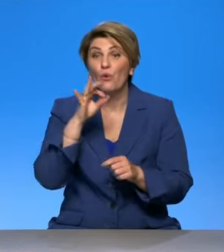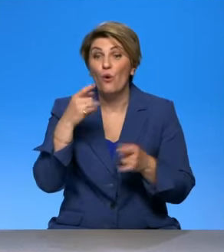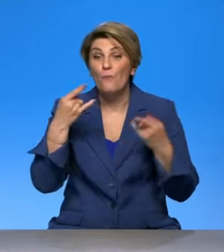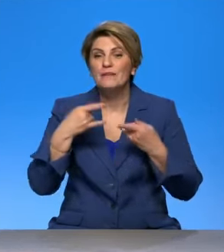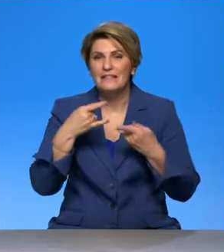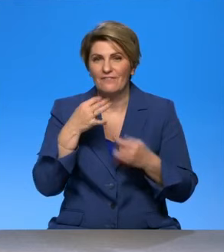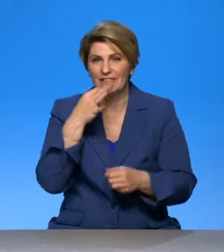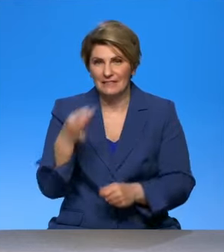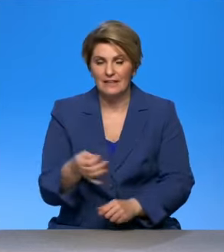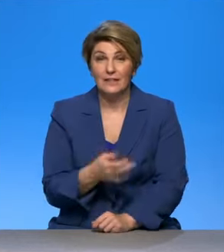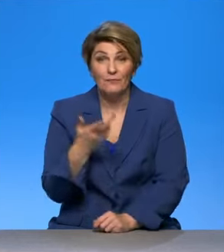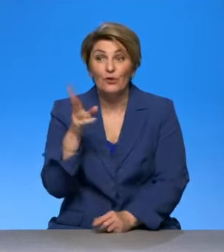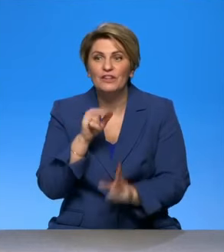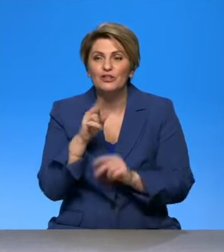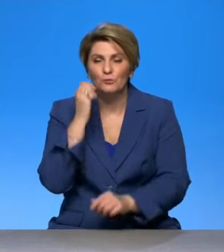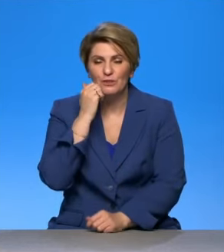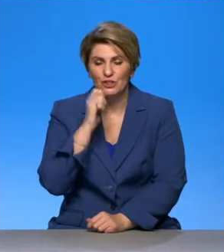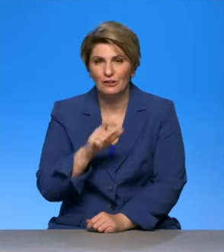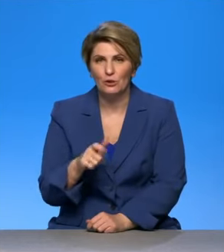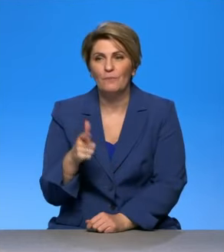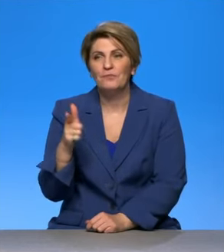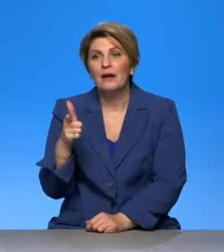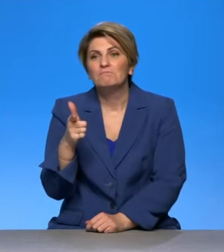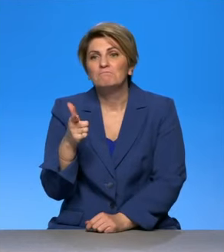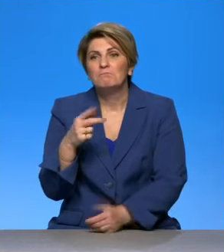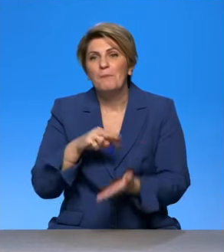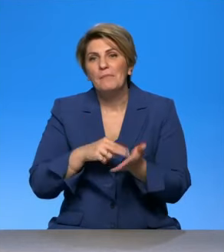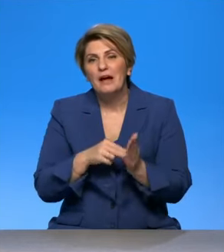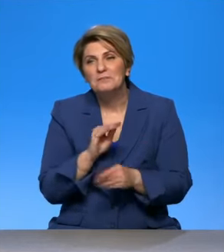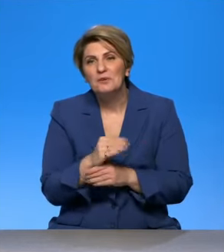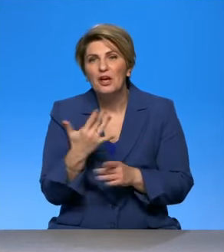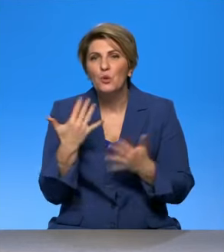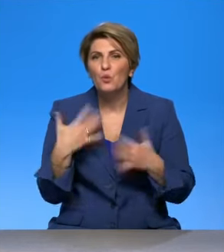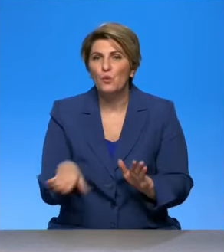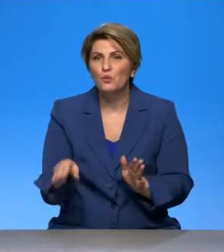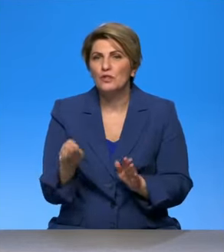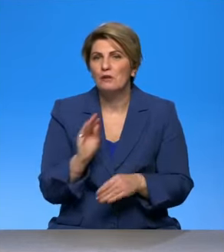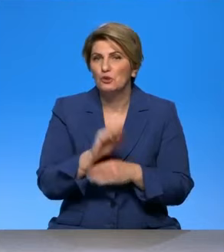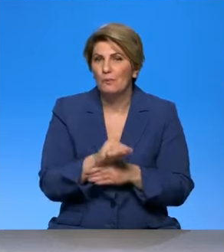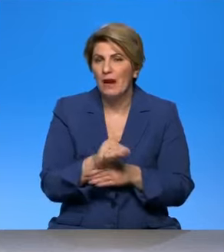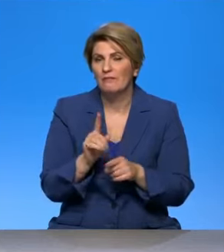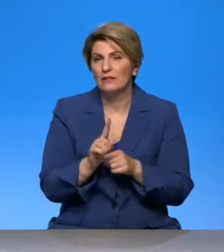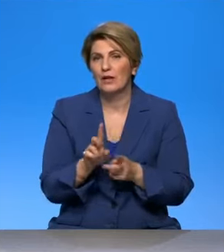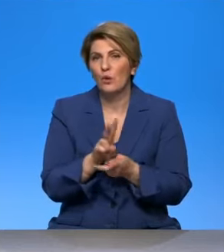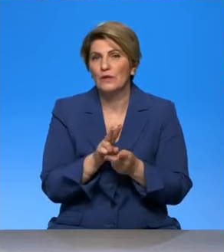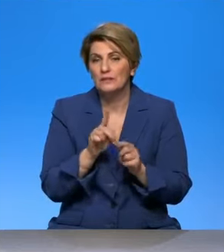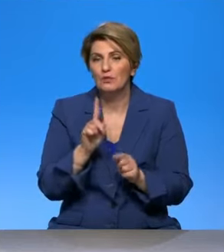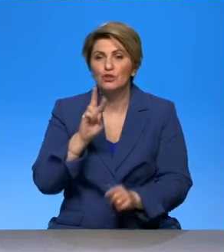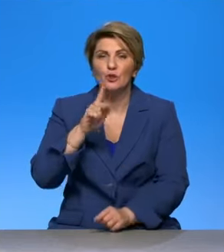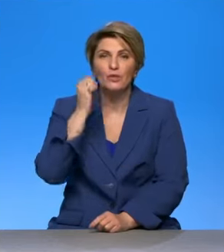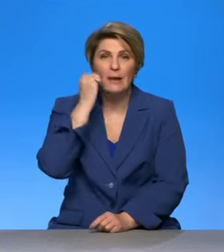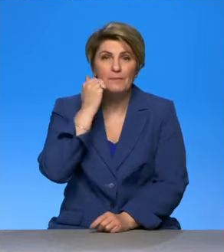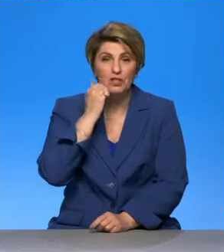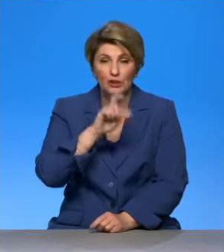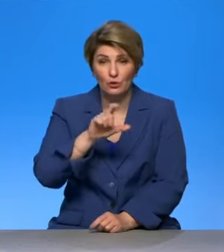пожилых. Сейчас, я не помню, то ли ввели уже, то ли сейчас вводят, но норму такое положение, что для пожилых людей, в принципе,